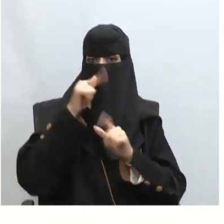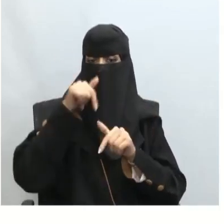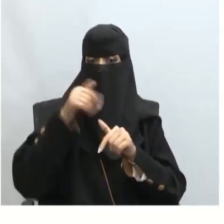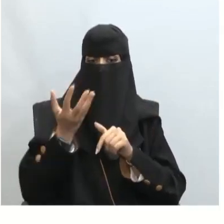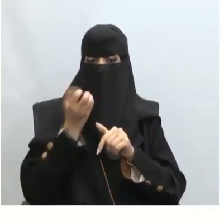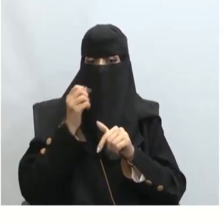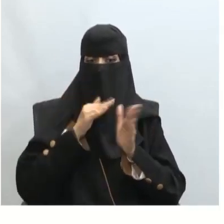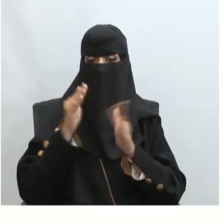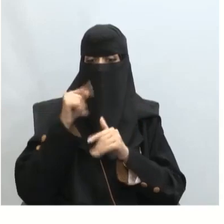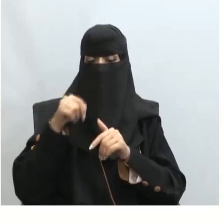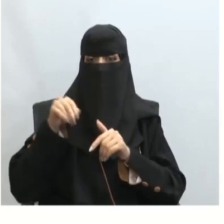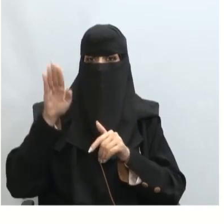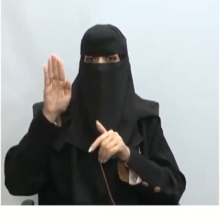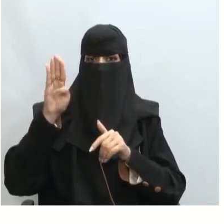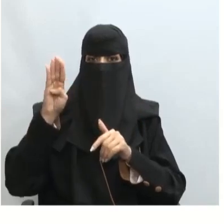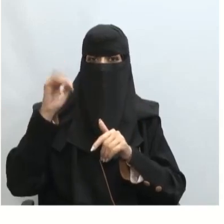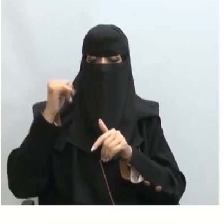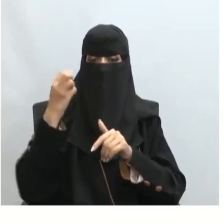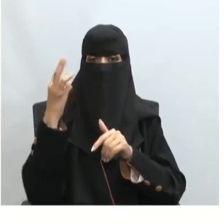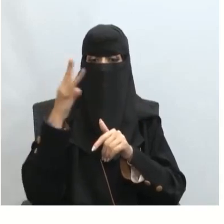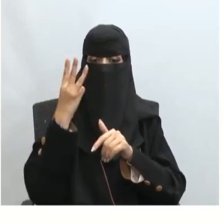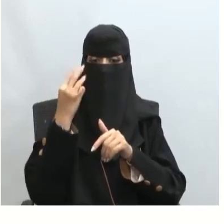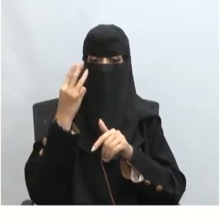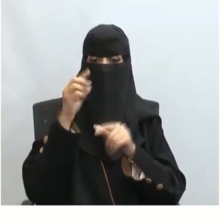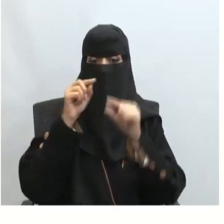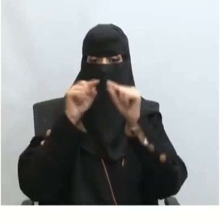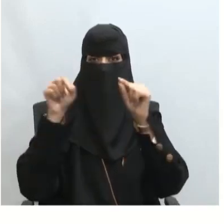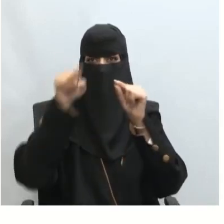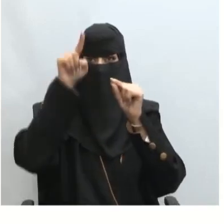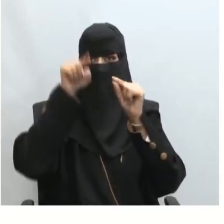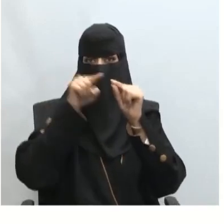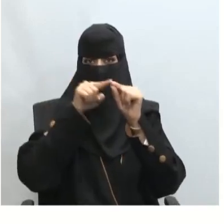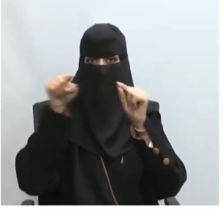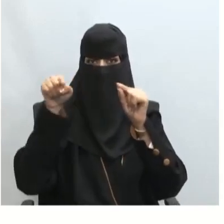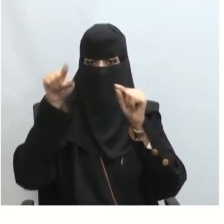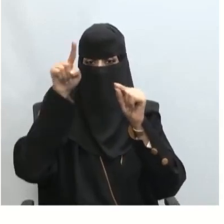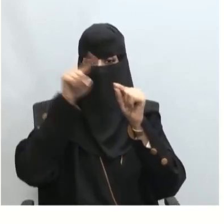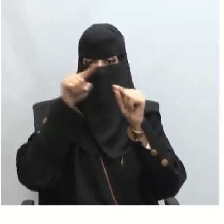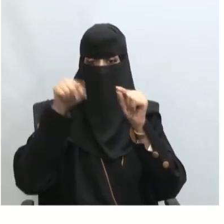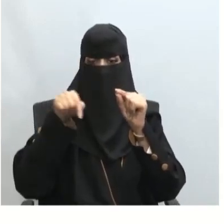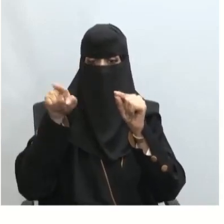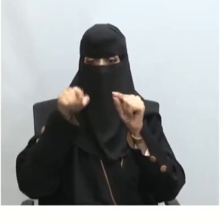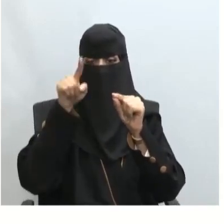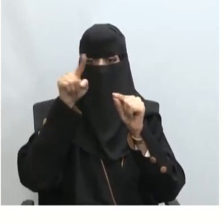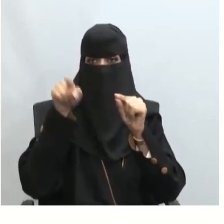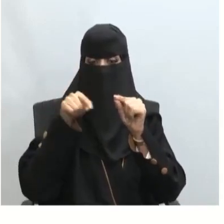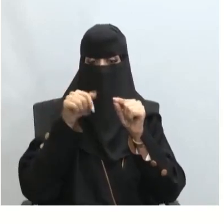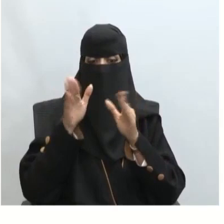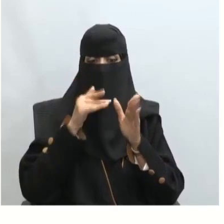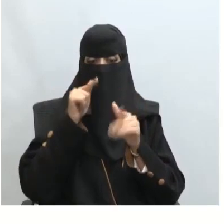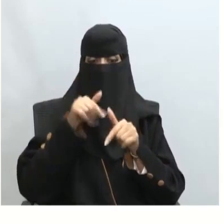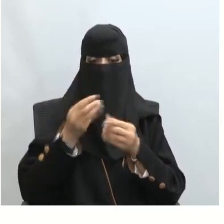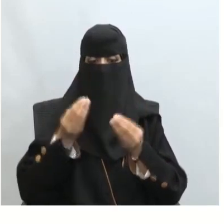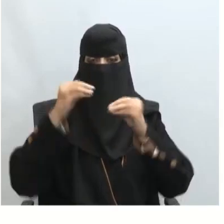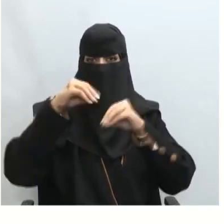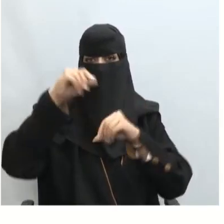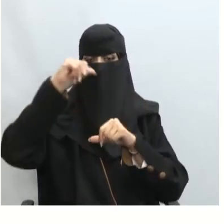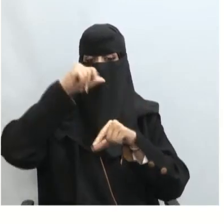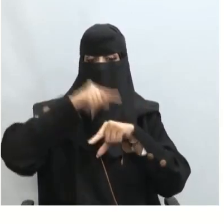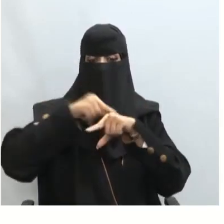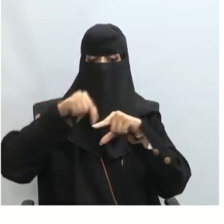سيعطيني بوجود الكحول بوجود الاو اتش اذا سيعطيني كحول ثلاثي البيوتيل اذا هنا نوعه